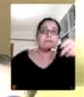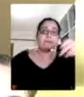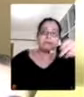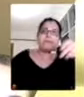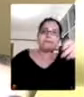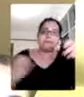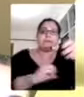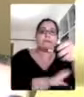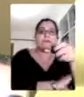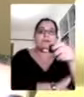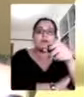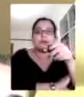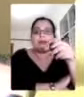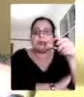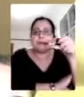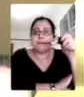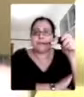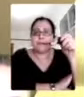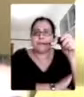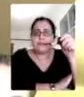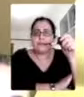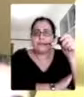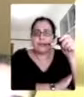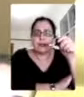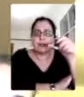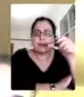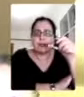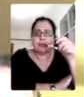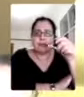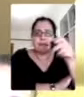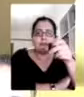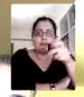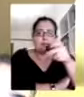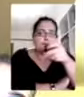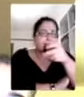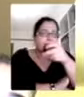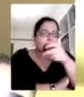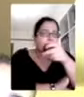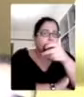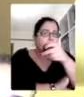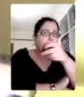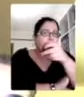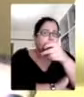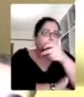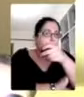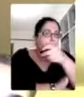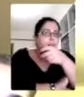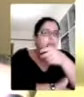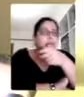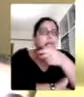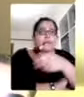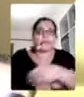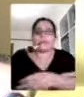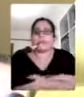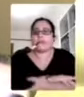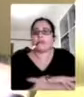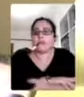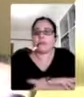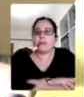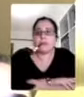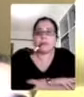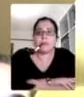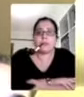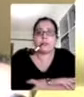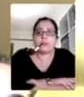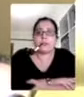gelecek. Süper. Peterson adı geçti. Peterson'la ilgili de var. Hatta Atilla abi sağ olsun Danimarka'dayken ufak bir